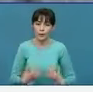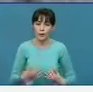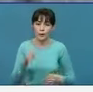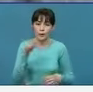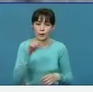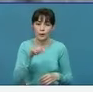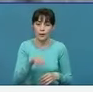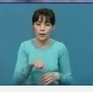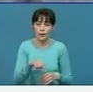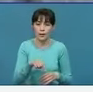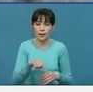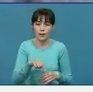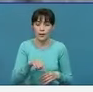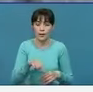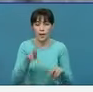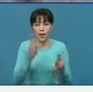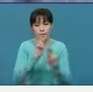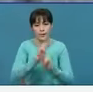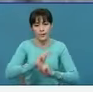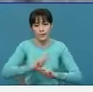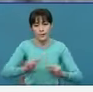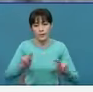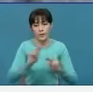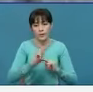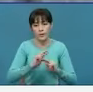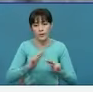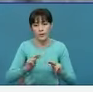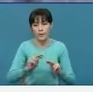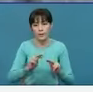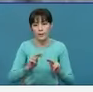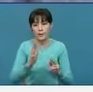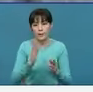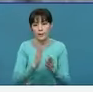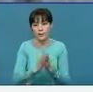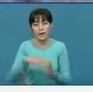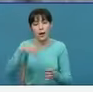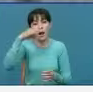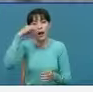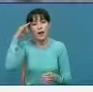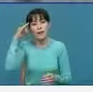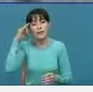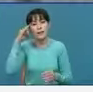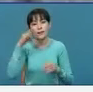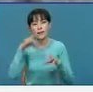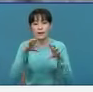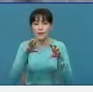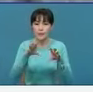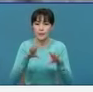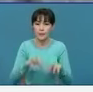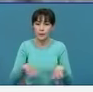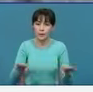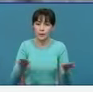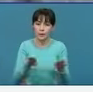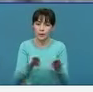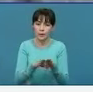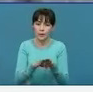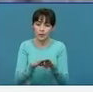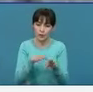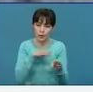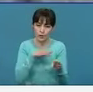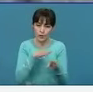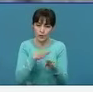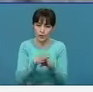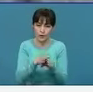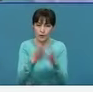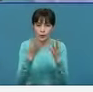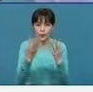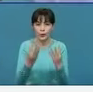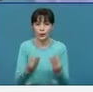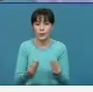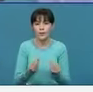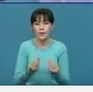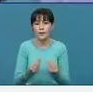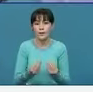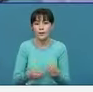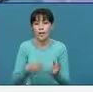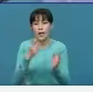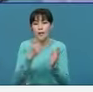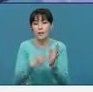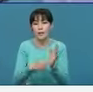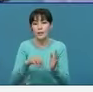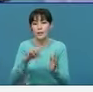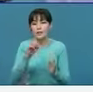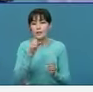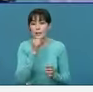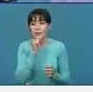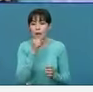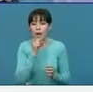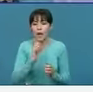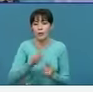бір тәрбиелі мағынасы бар жағынан қазақтың дәстүрімен өткізіп осыны ұйымдастырып отқан күніміз. Жеті ата, жаушы